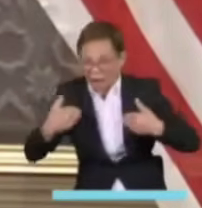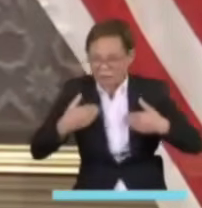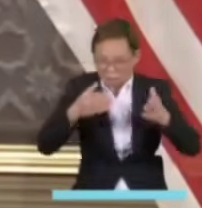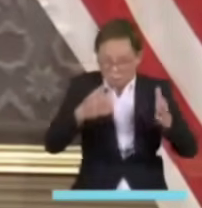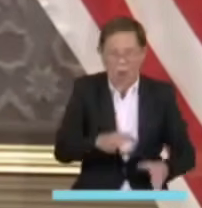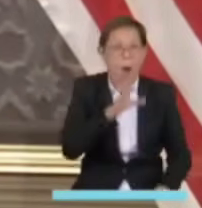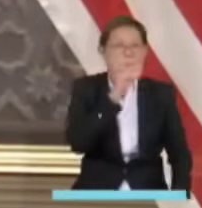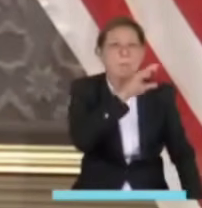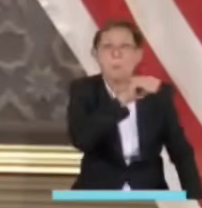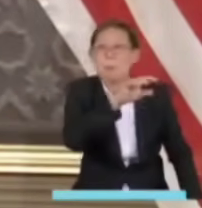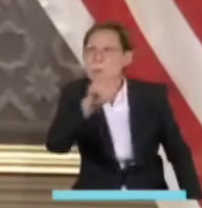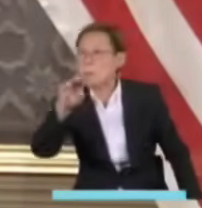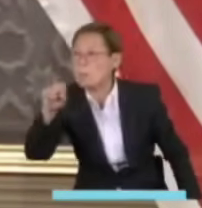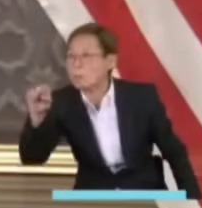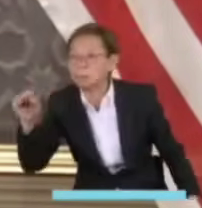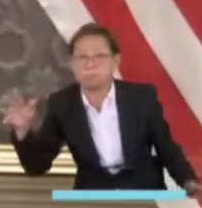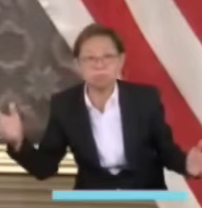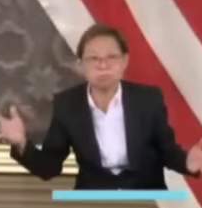ini, dan